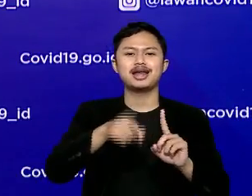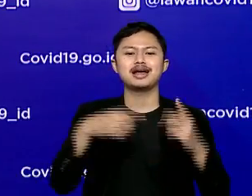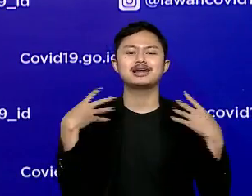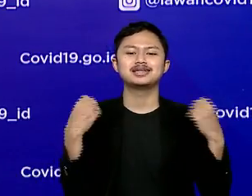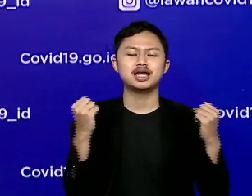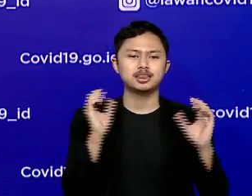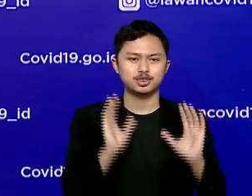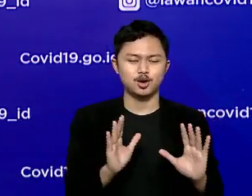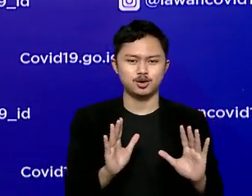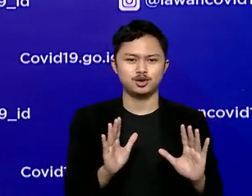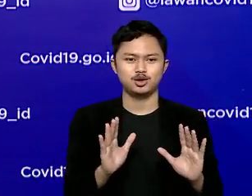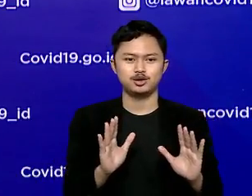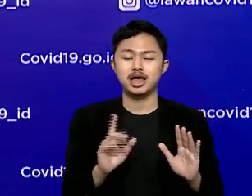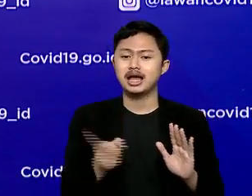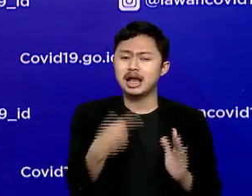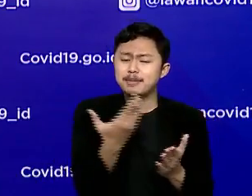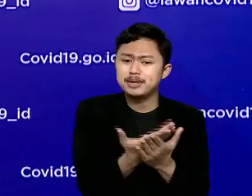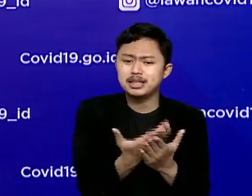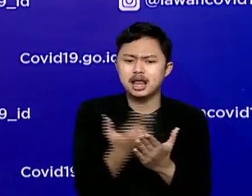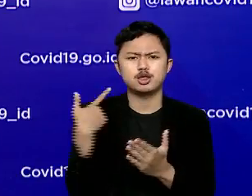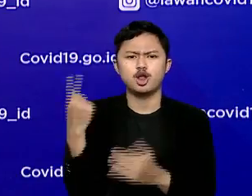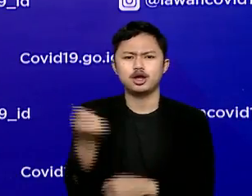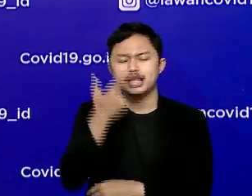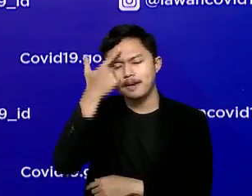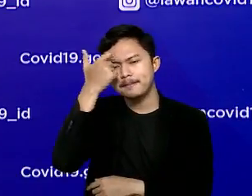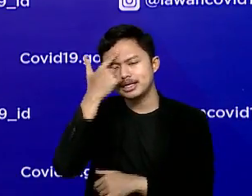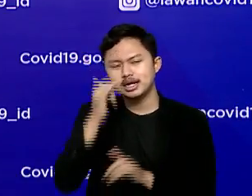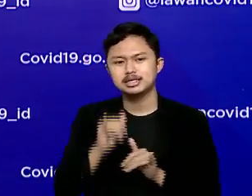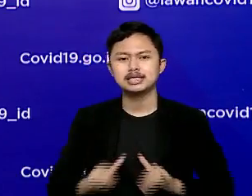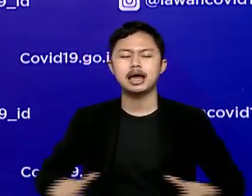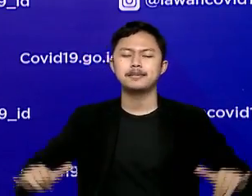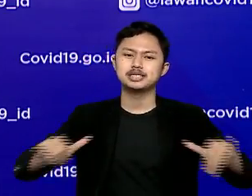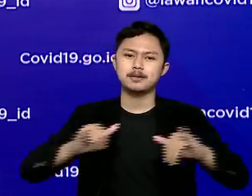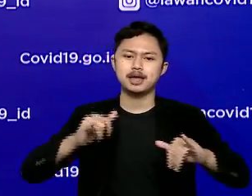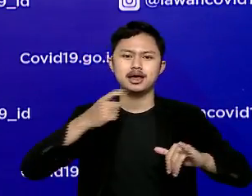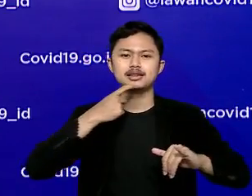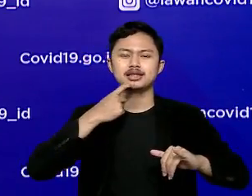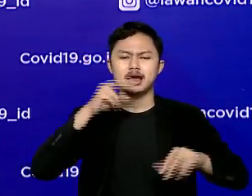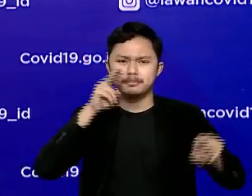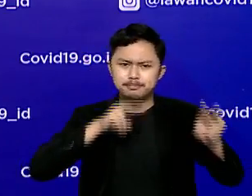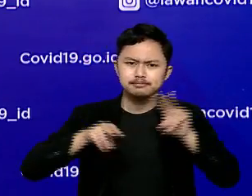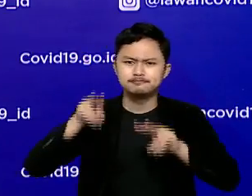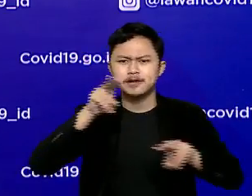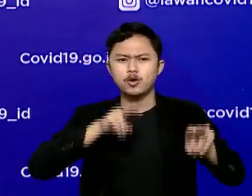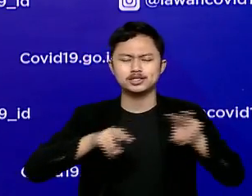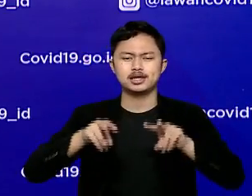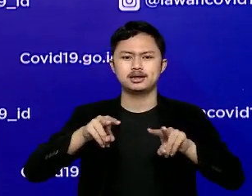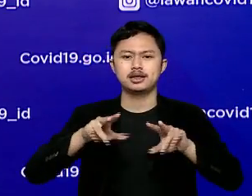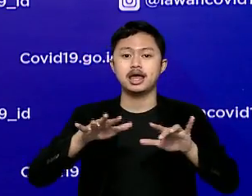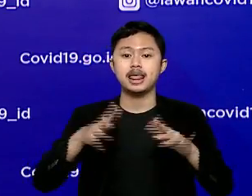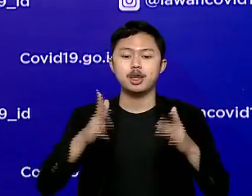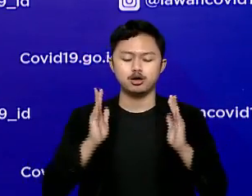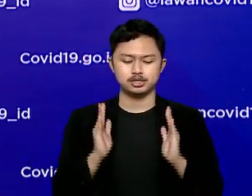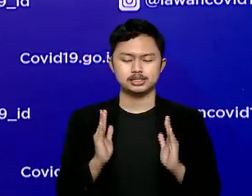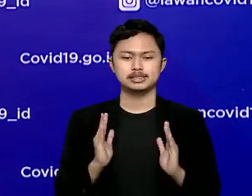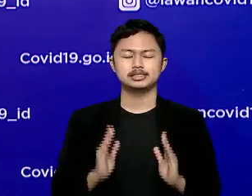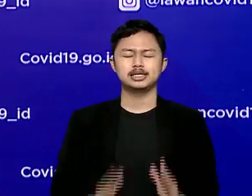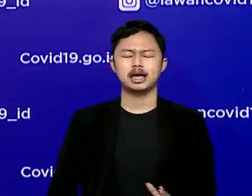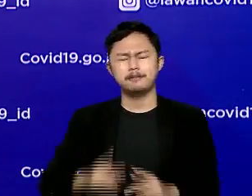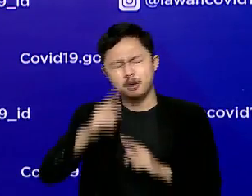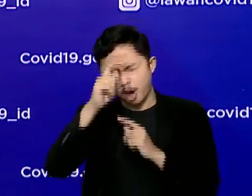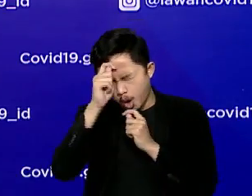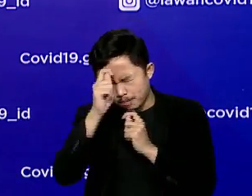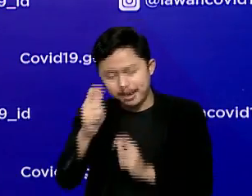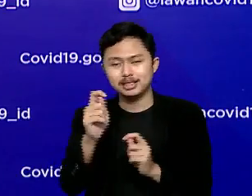kesehatan, diharapkan menjadi pembelajaran bagi kita semua, baik terkait dengan pengawasan maupun sikap tenggang